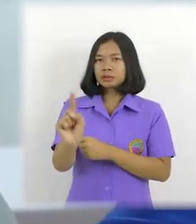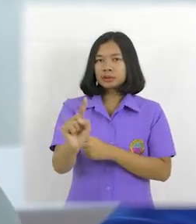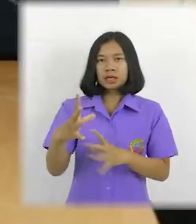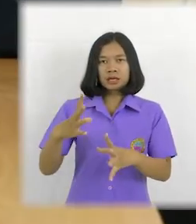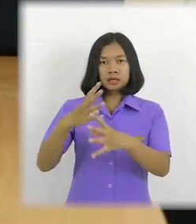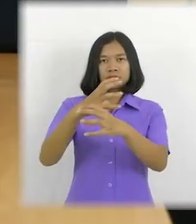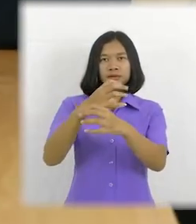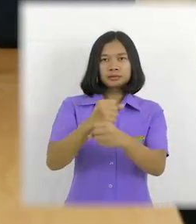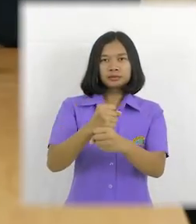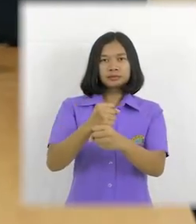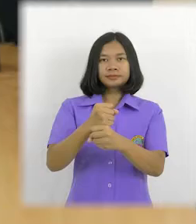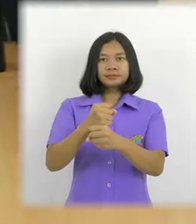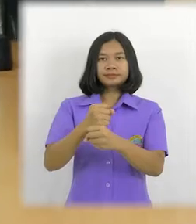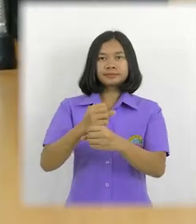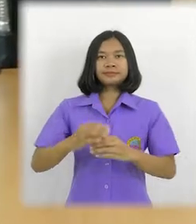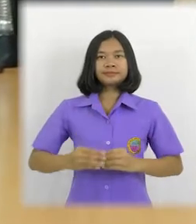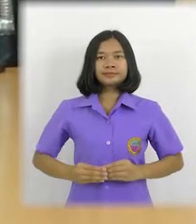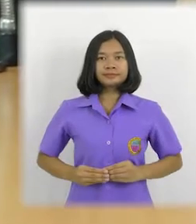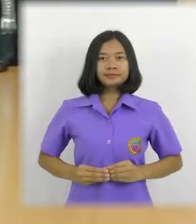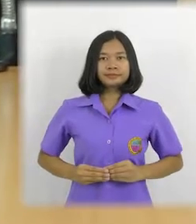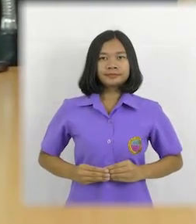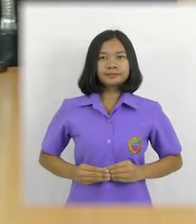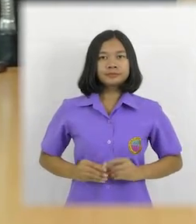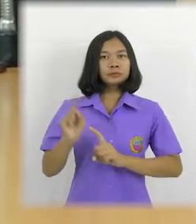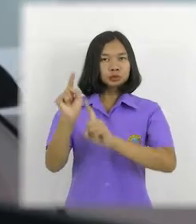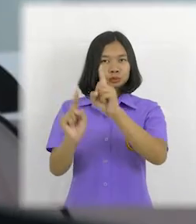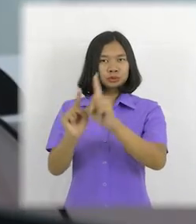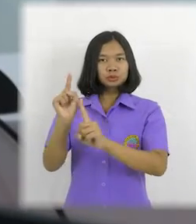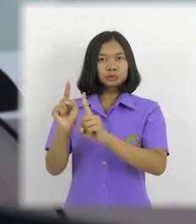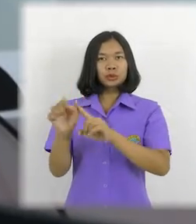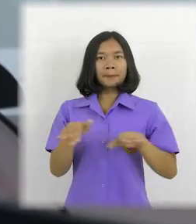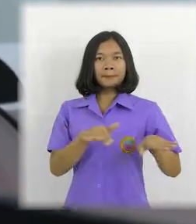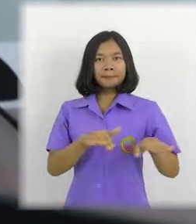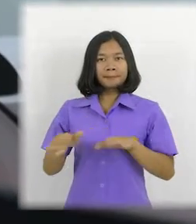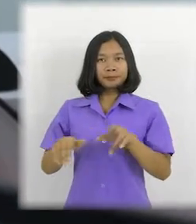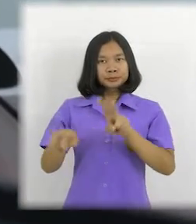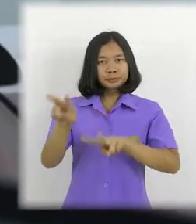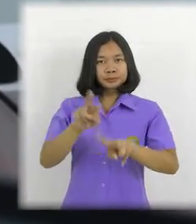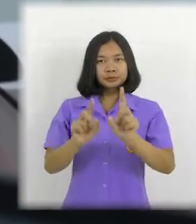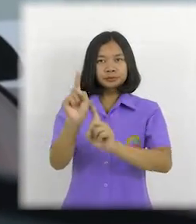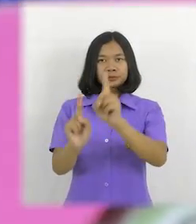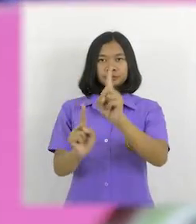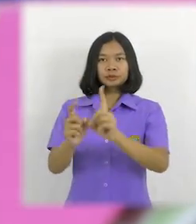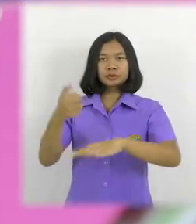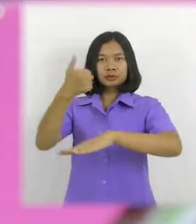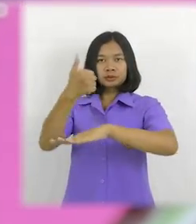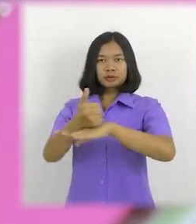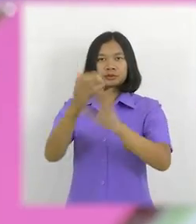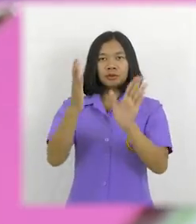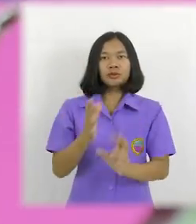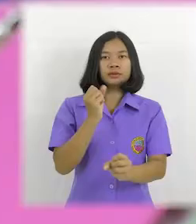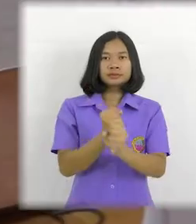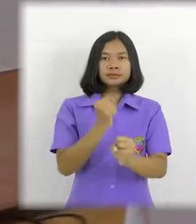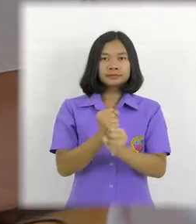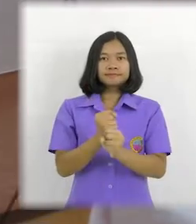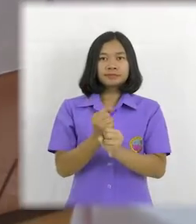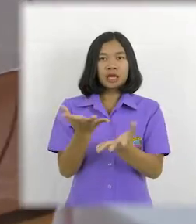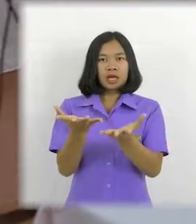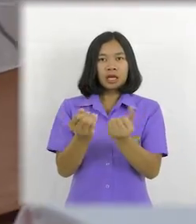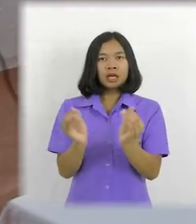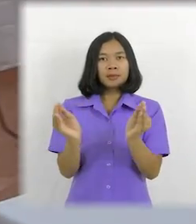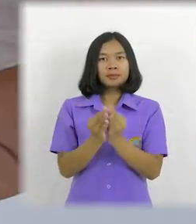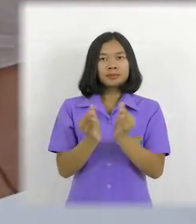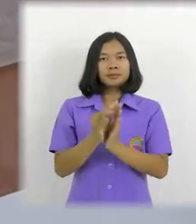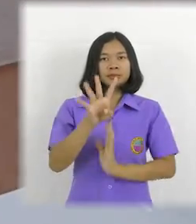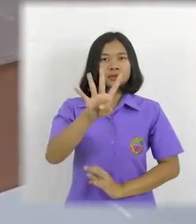5องค์ประกอบ13ตัวบ่งชี้และสรุปภาพรวมผลการประเมินพร้อมสรุปผลการตรวจประเมินต่อผู้บริหารและบุคลาก